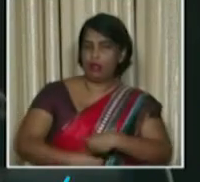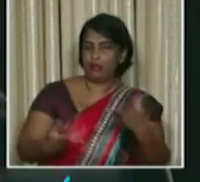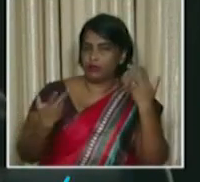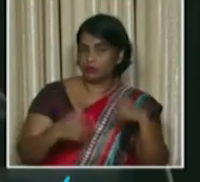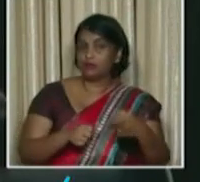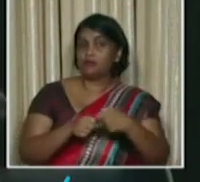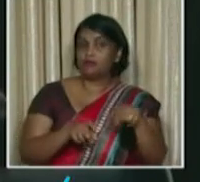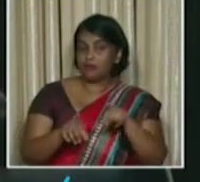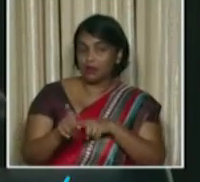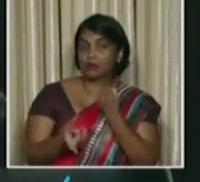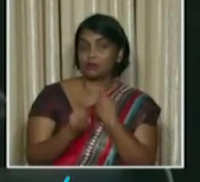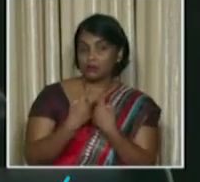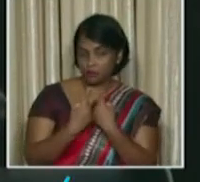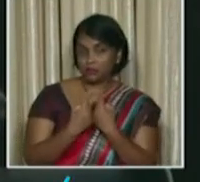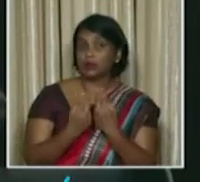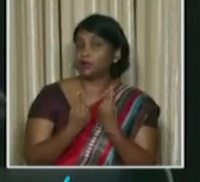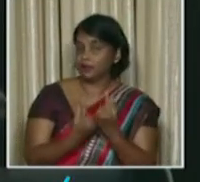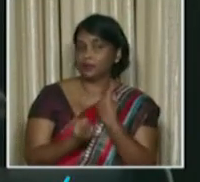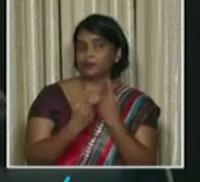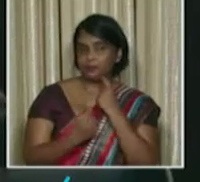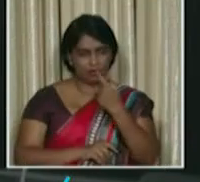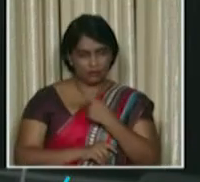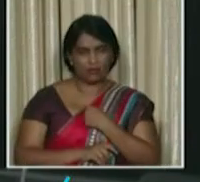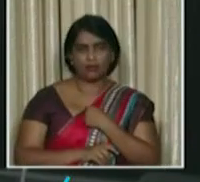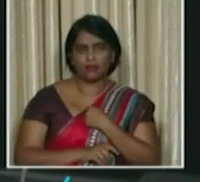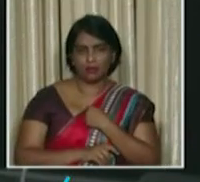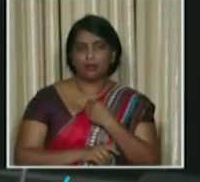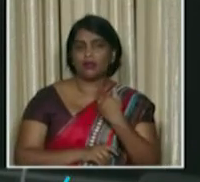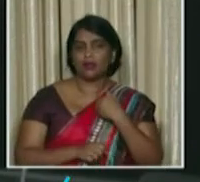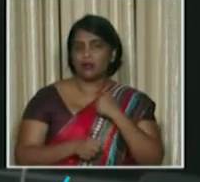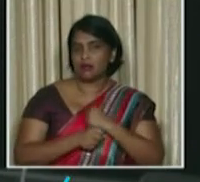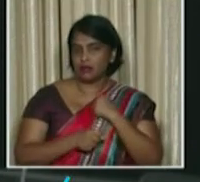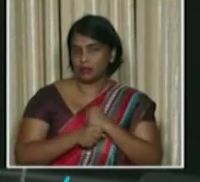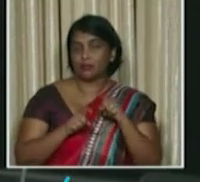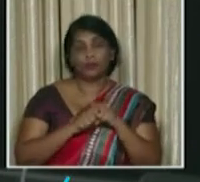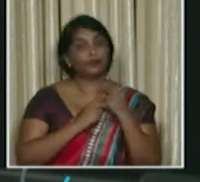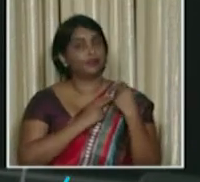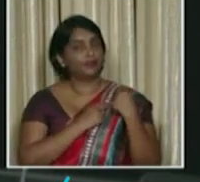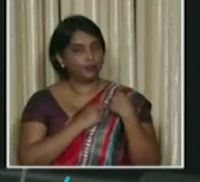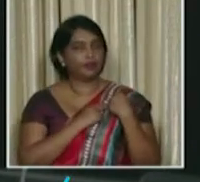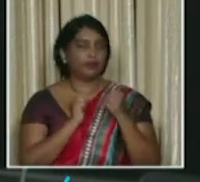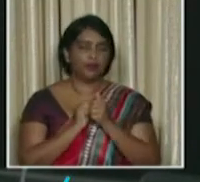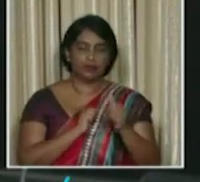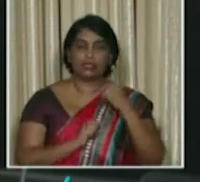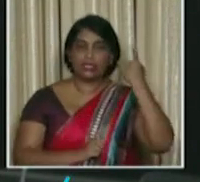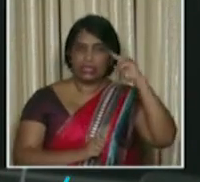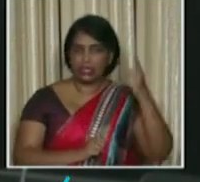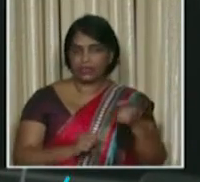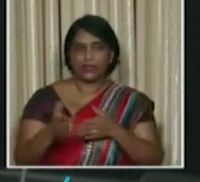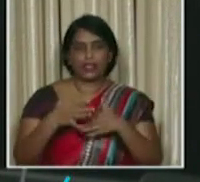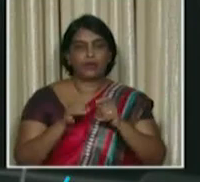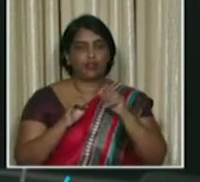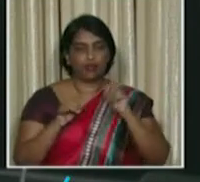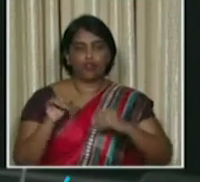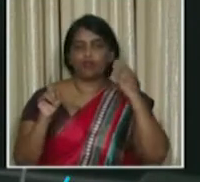ඒ සම්බන්ධව පරීක්ෂණයක් වහම කළ යුතුමයි කියන ප්‍රශ්නය. අපි රජයක් විදියට වගකීමෙන් කටයුතු කරනවා වගේම ඊයේ දිනේදී කැබිනට් මණ්ඩලය